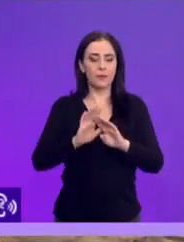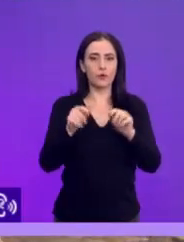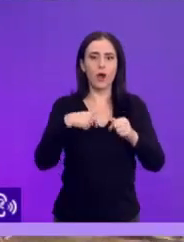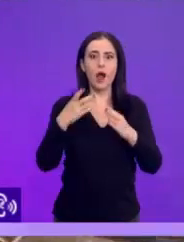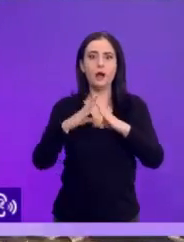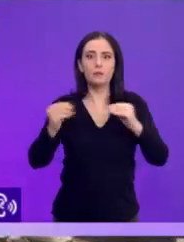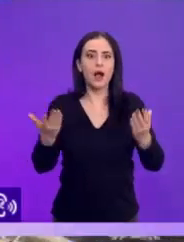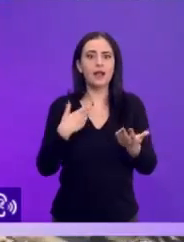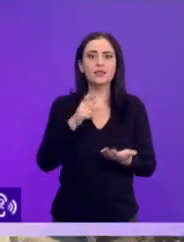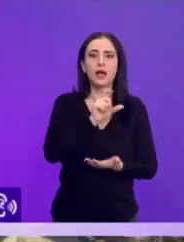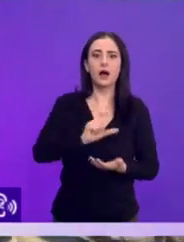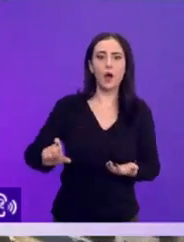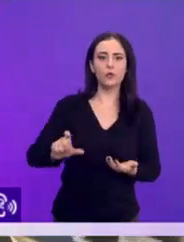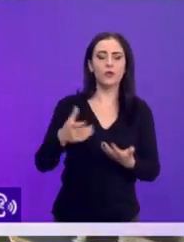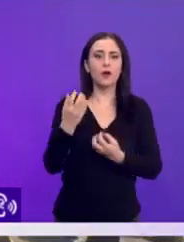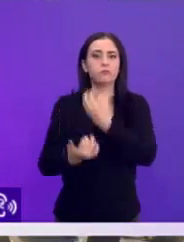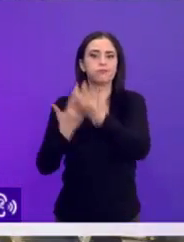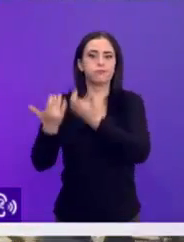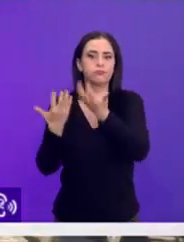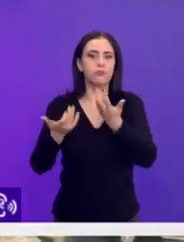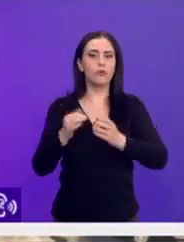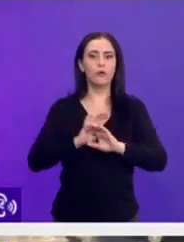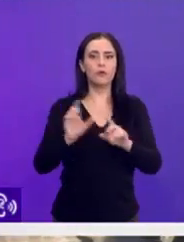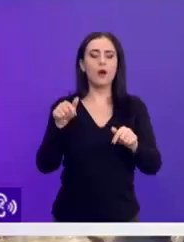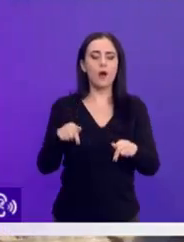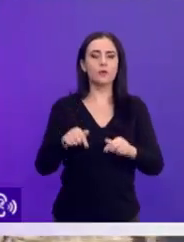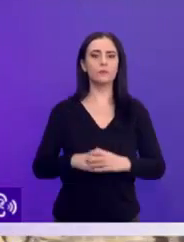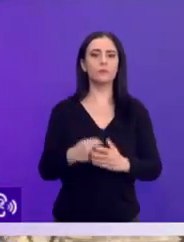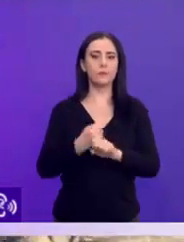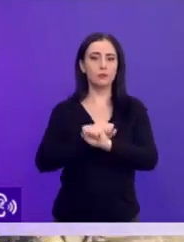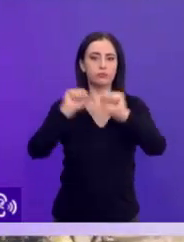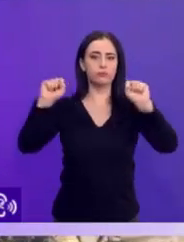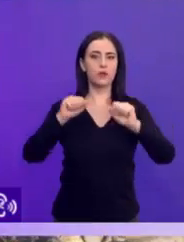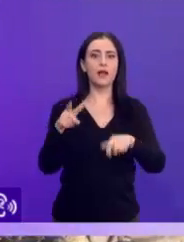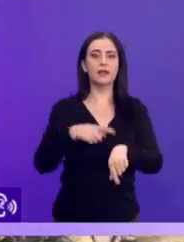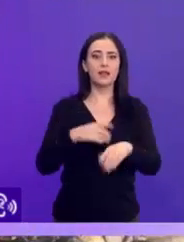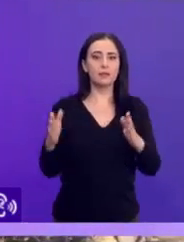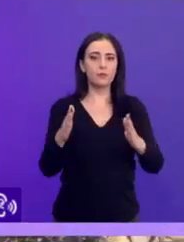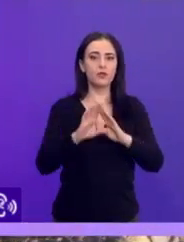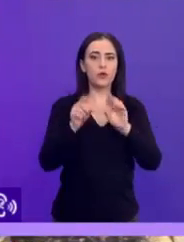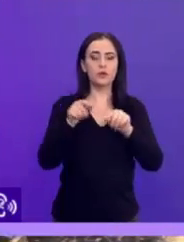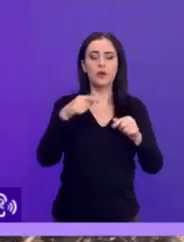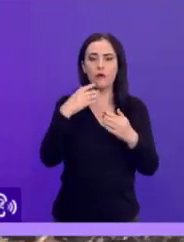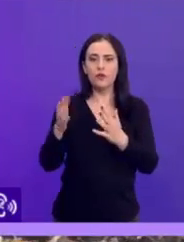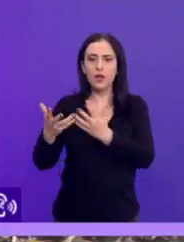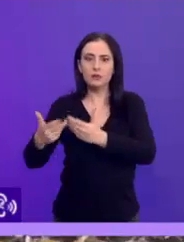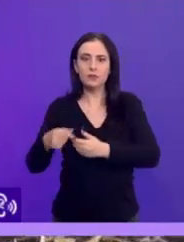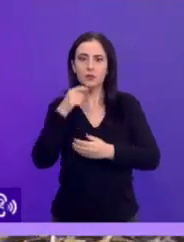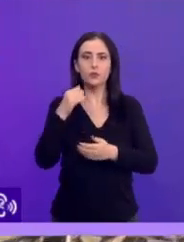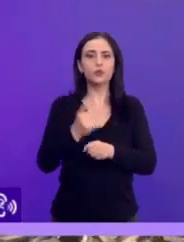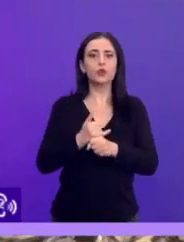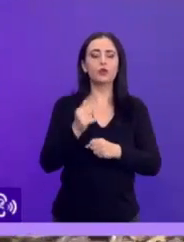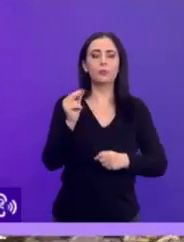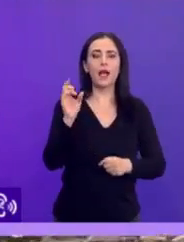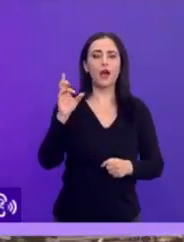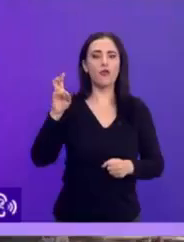sunt cauzele incendiului de la acel moment din club. Între timp și prefectul județului Prahova a spus că va lua